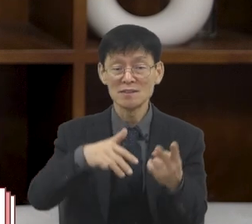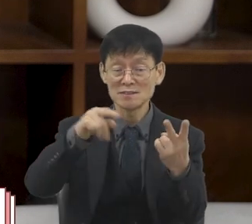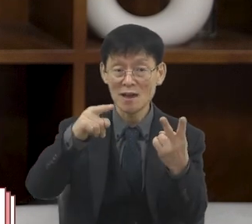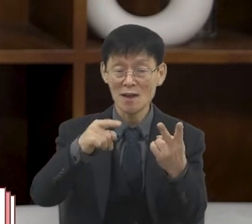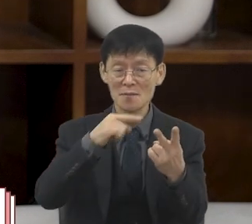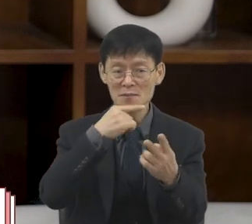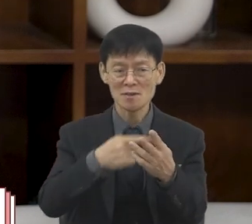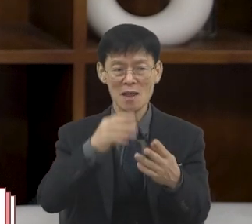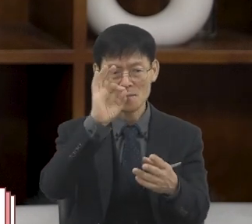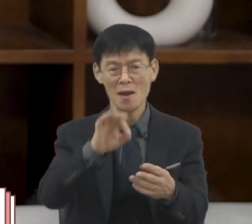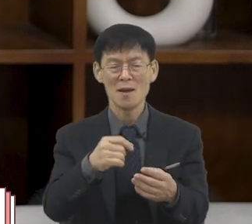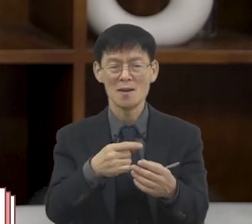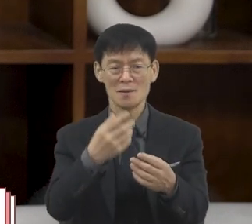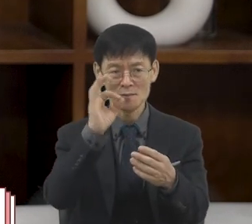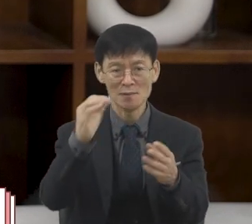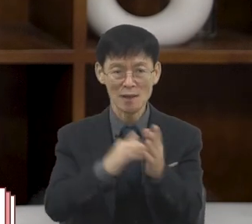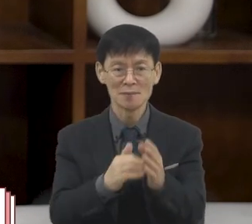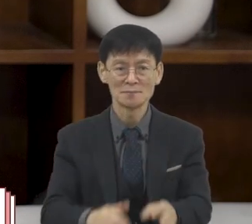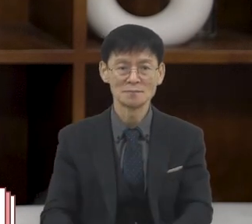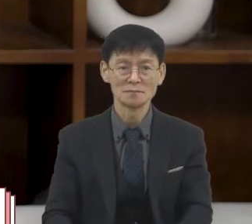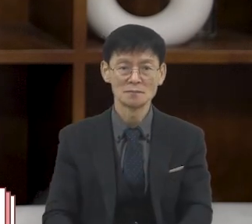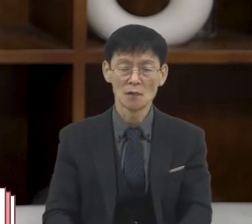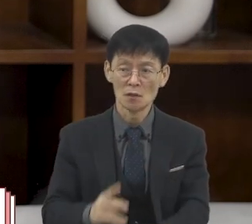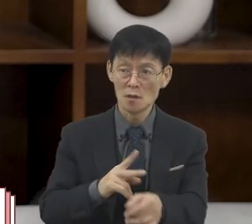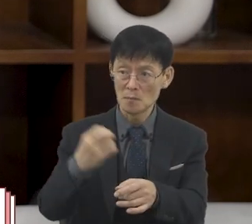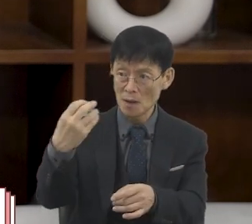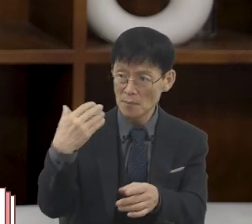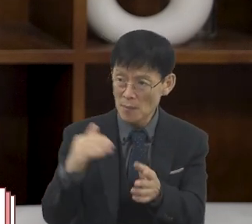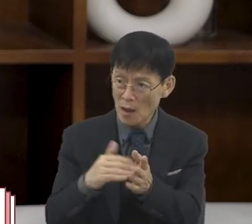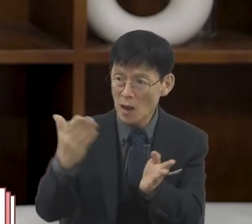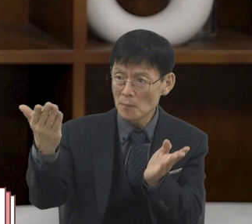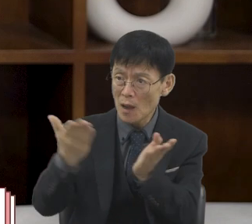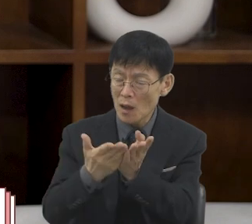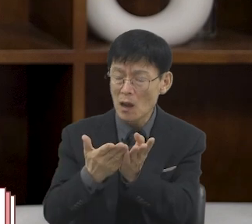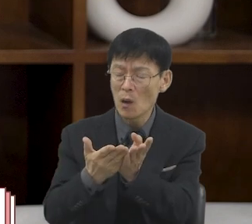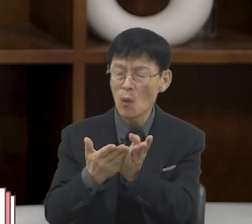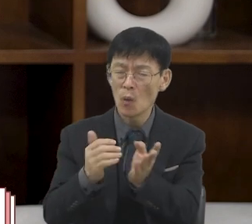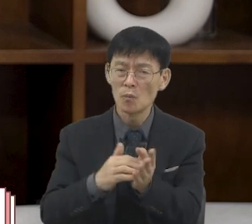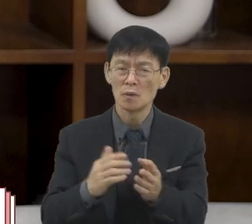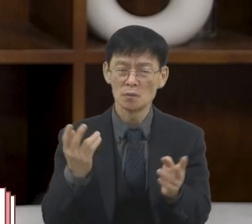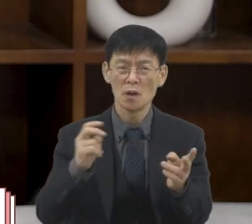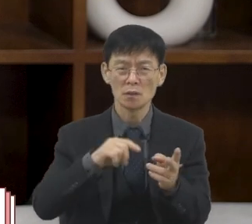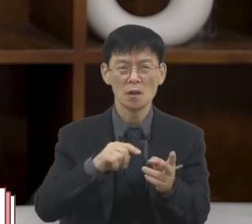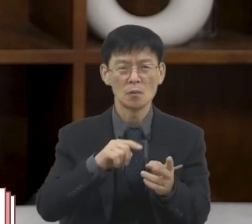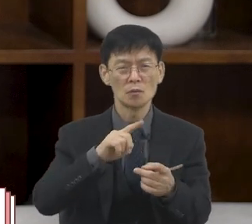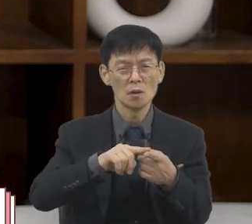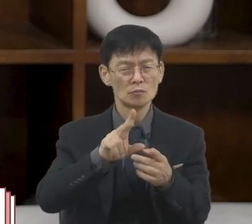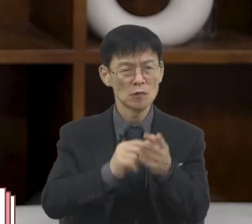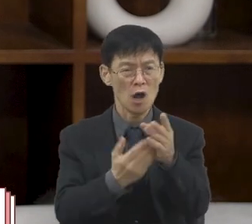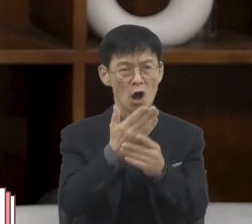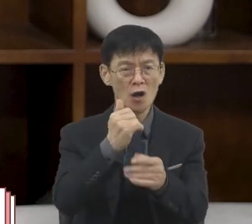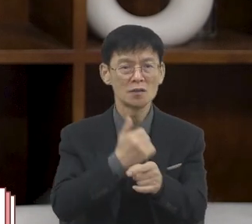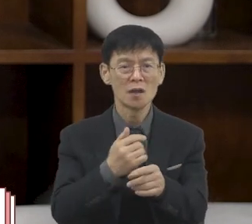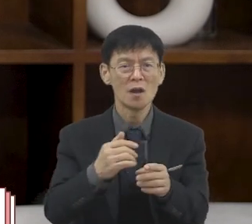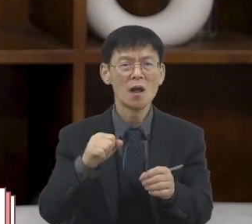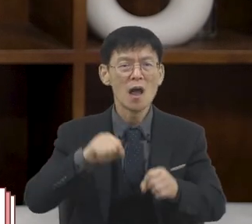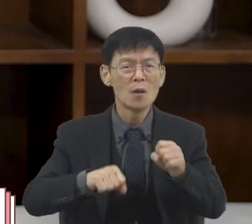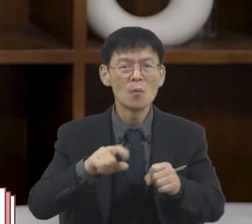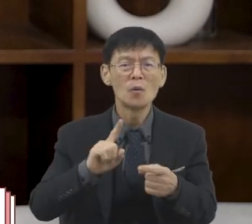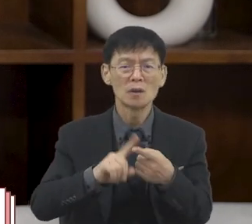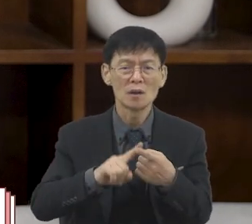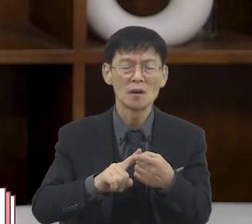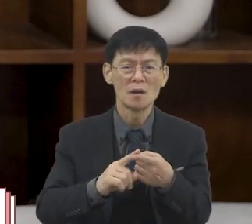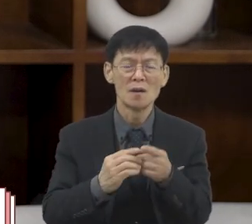성희롱, 2차 피해 사례들을 보고 노무사 선생님의 말씀을 들으면서 직장 내 성희롱으로 문제가 있을 때 어떻게